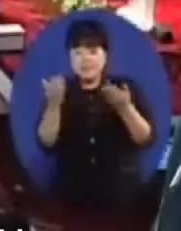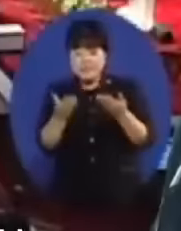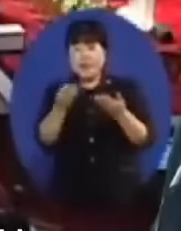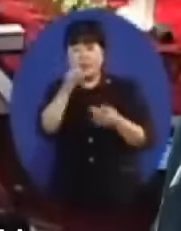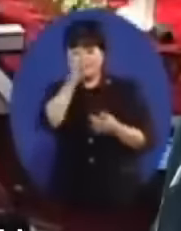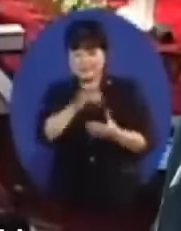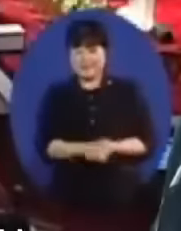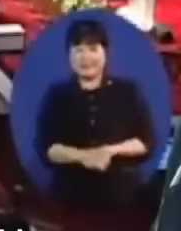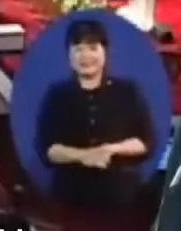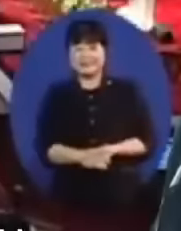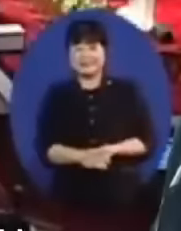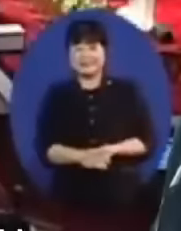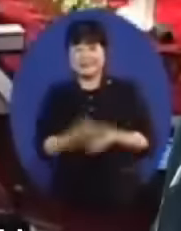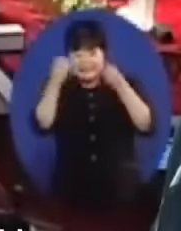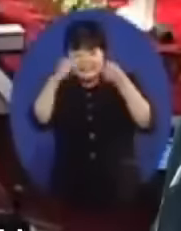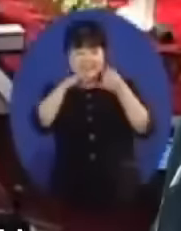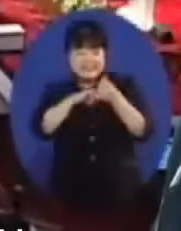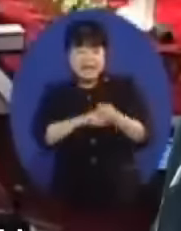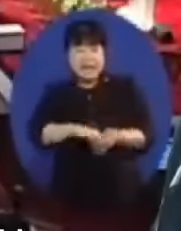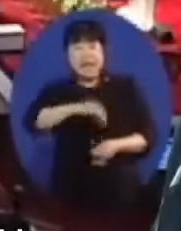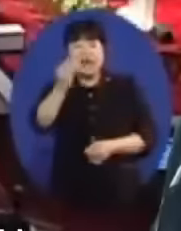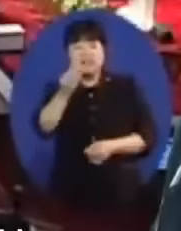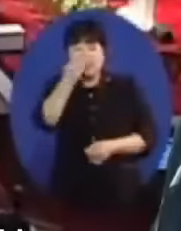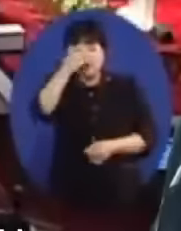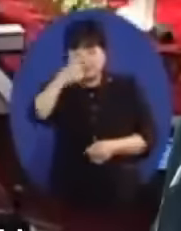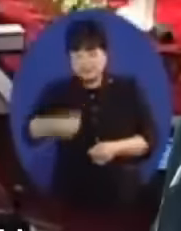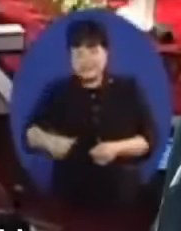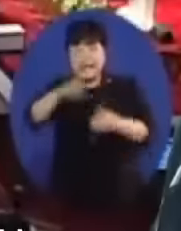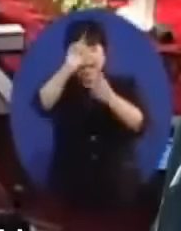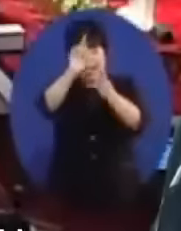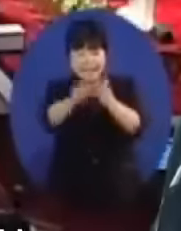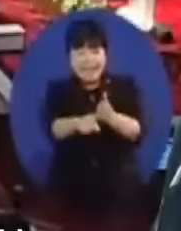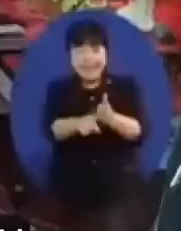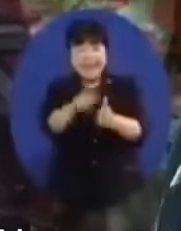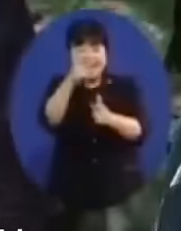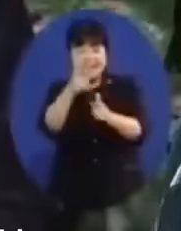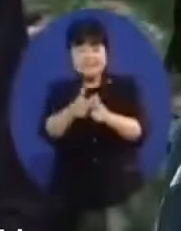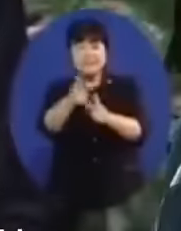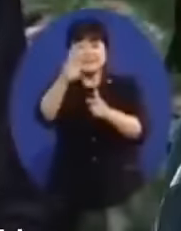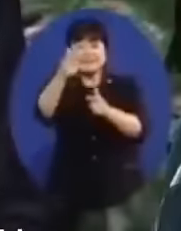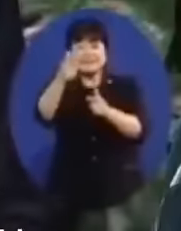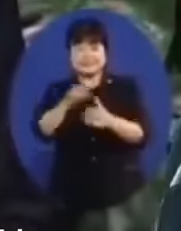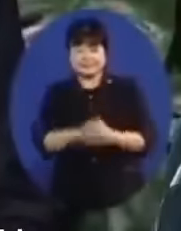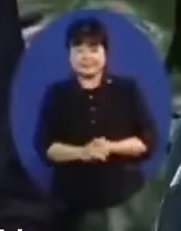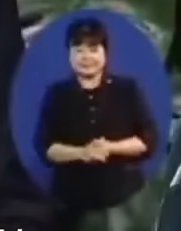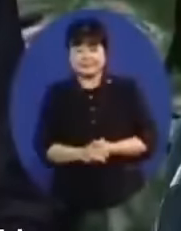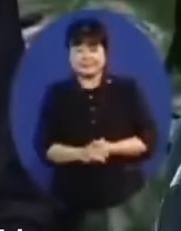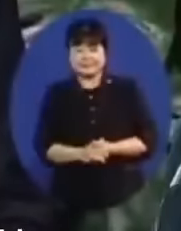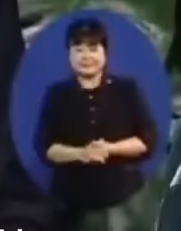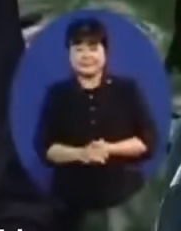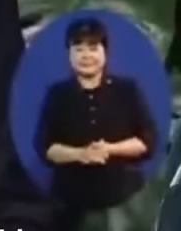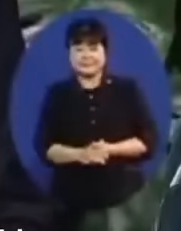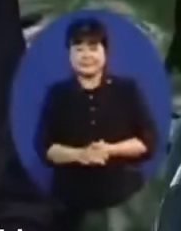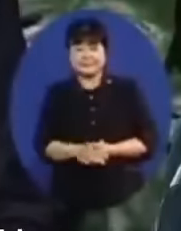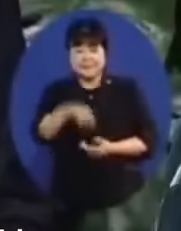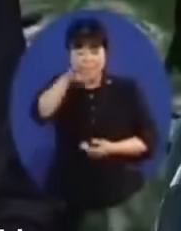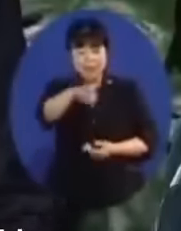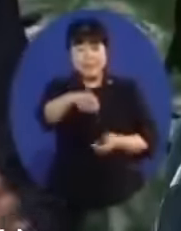것입니다. 신약시대는 성자의 시대입니다. 예수님이 정면에 나와서 일을